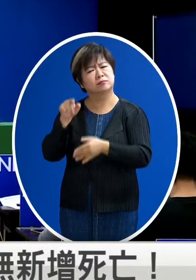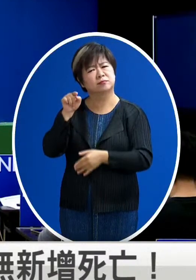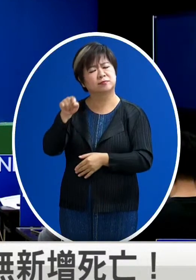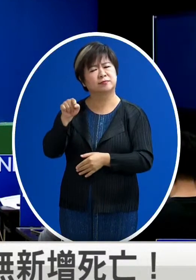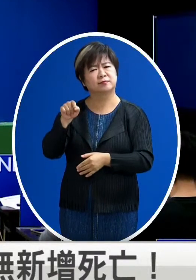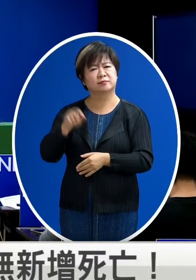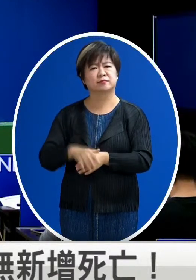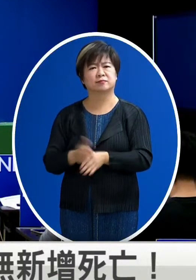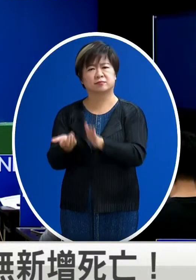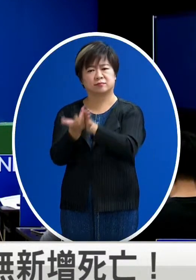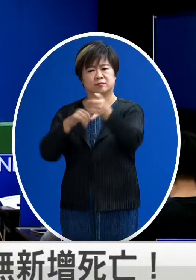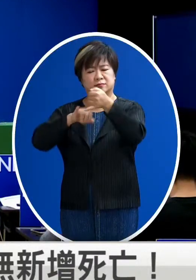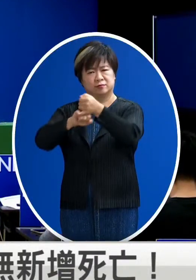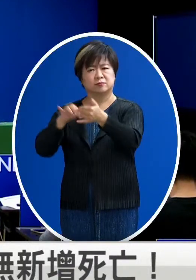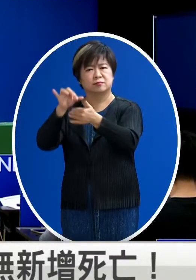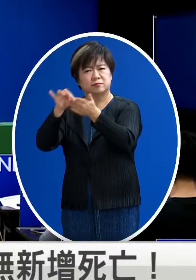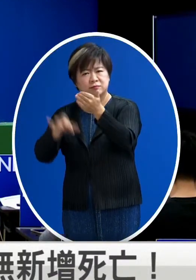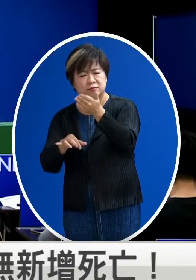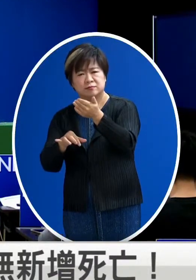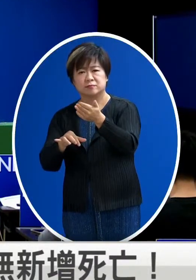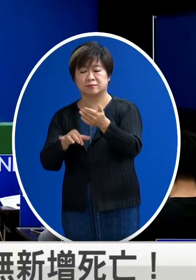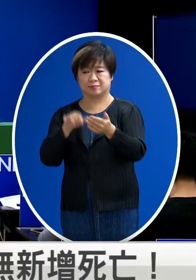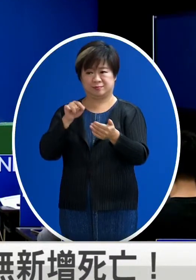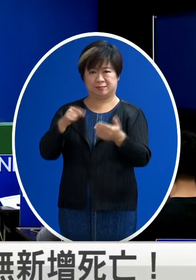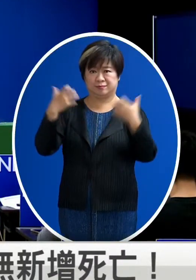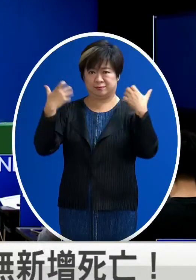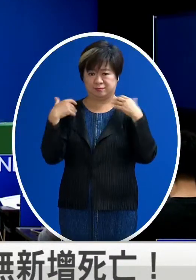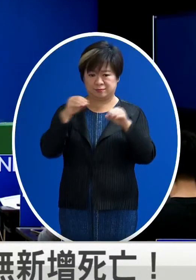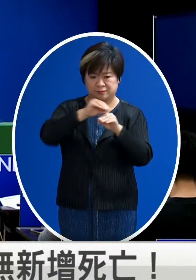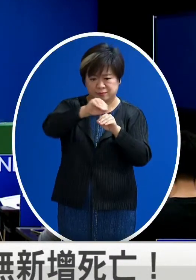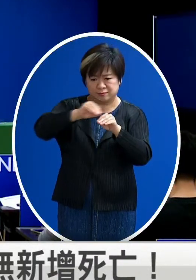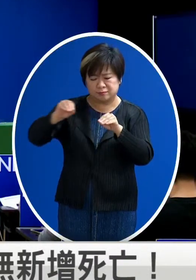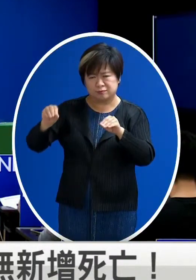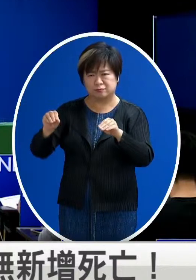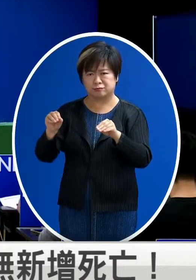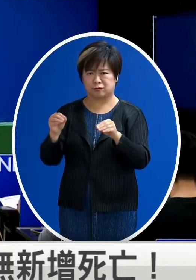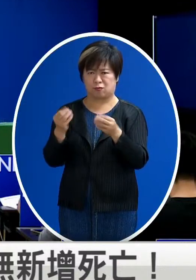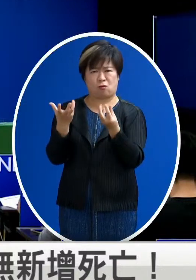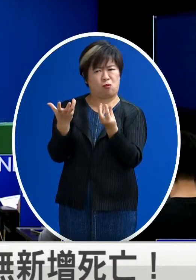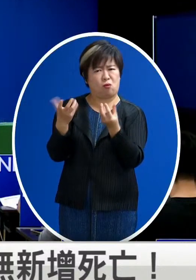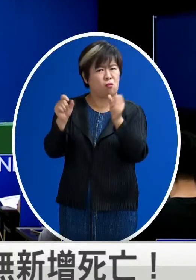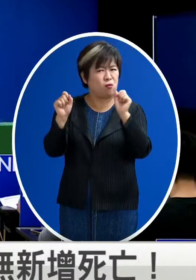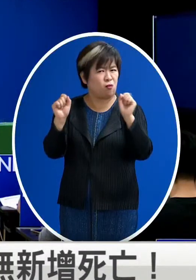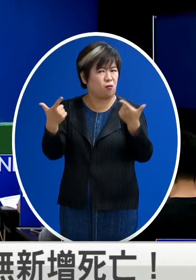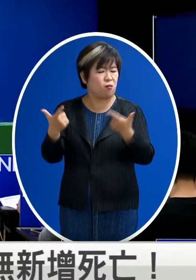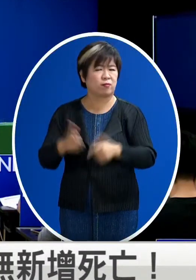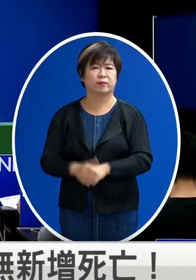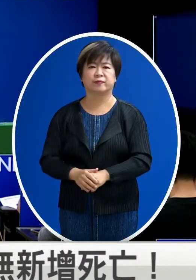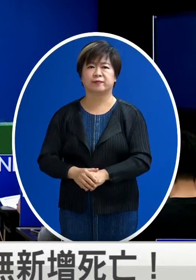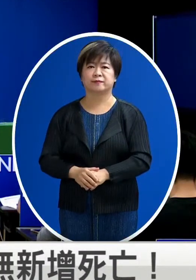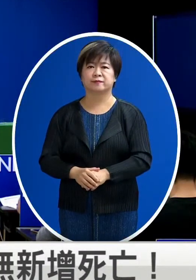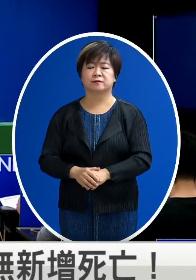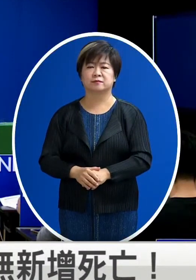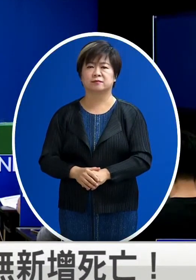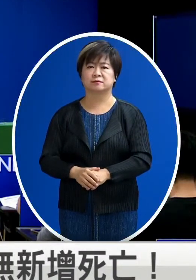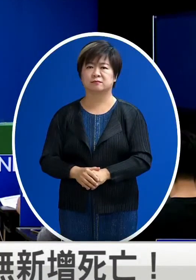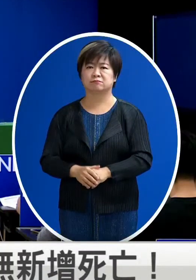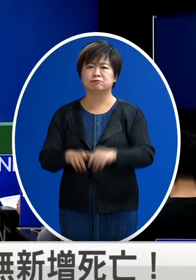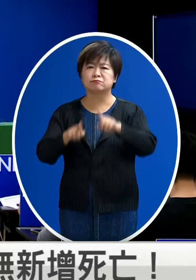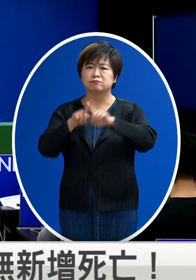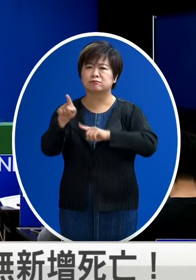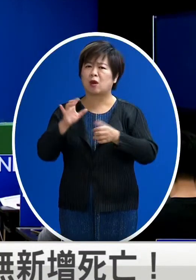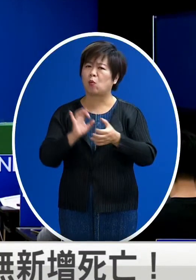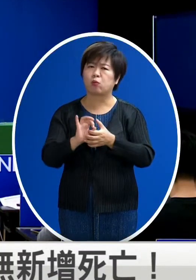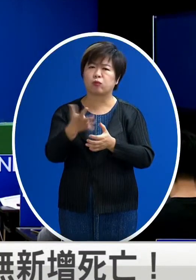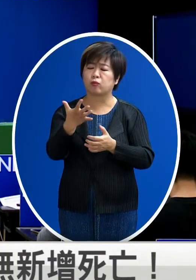的预约资格跟它的地方开设量能好像是其实是有一个落差的，那这是它中间有什么样的一个